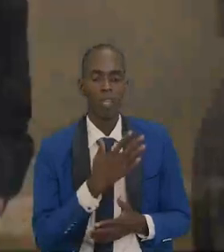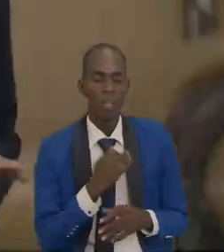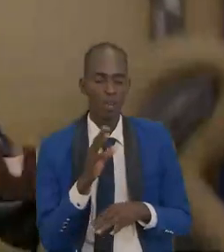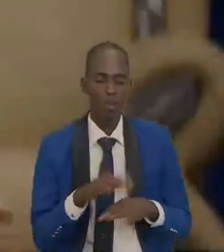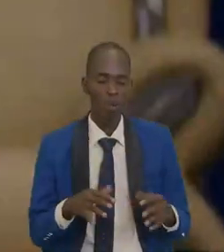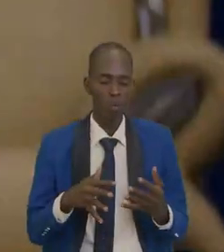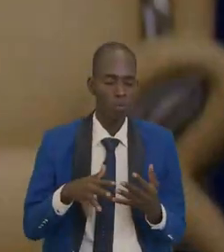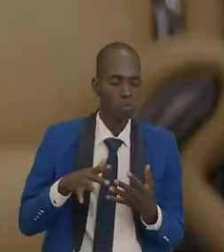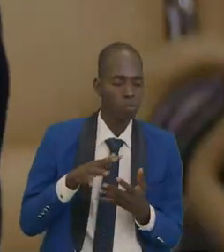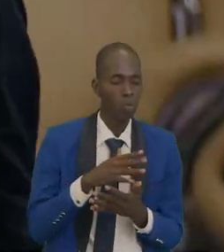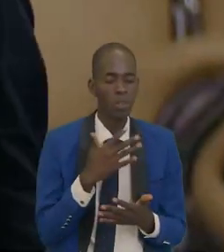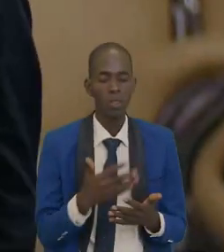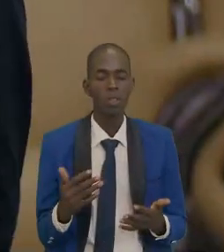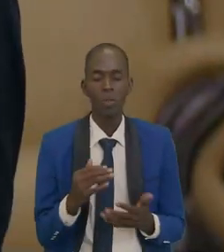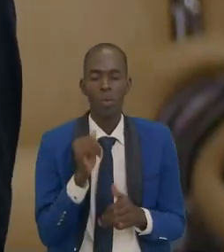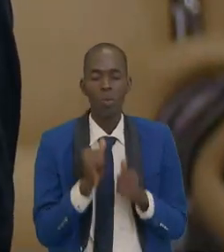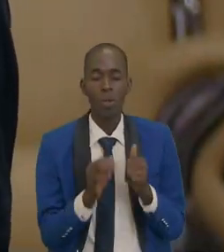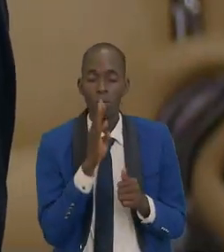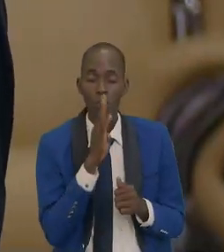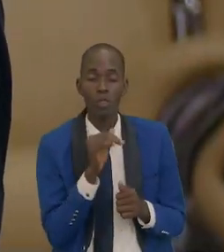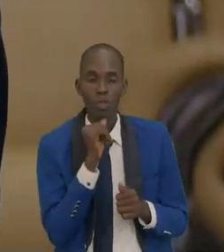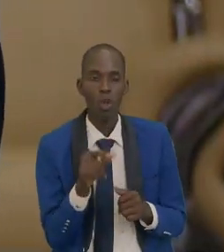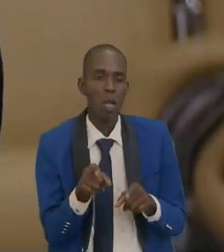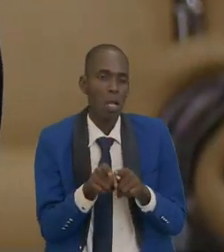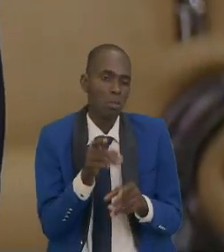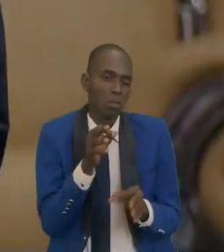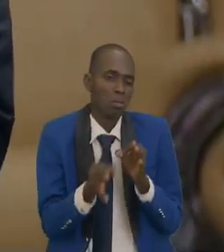qui appelle les choses qui ne sont point comme si elles étaient.